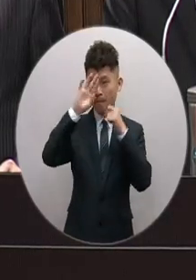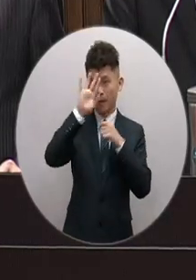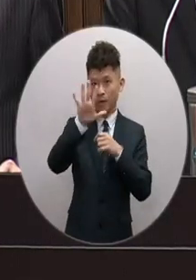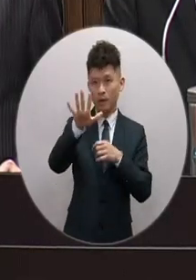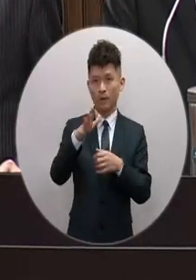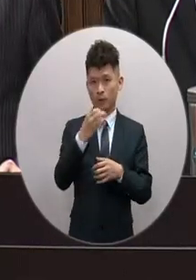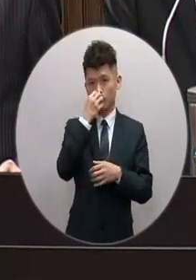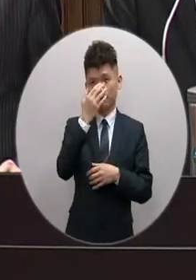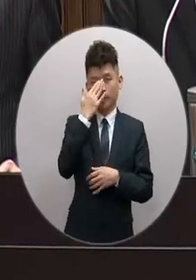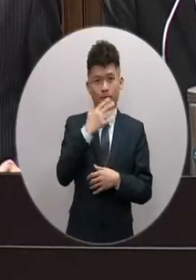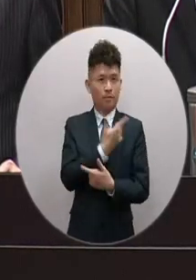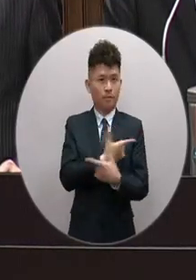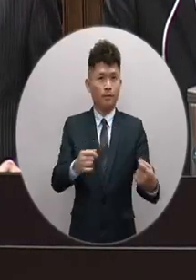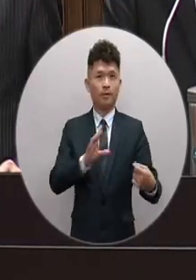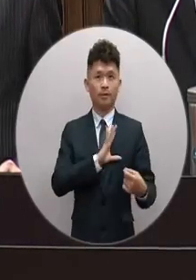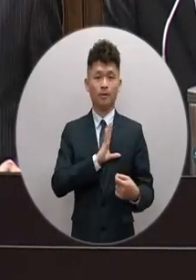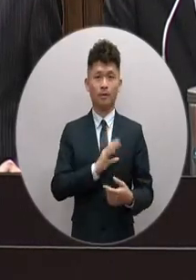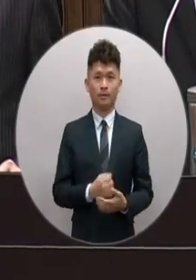敢食。